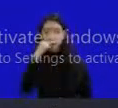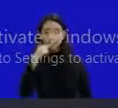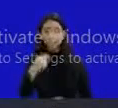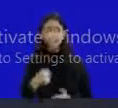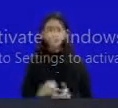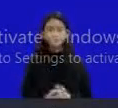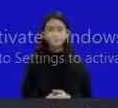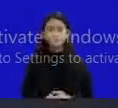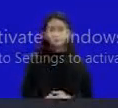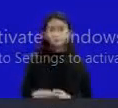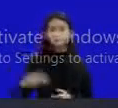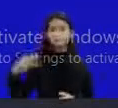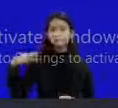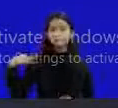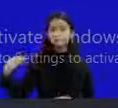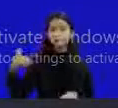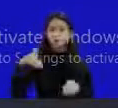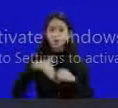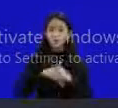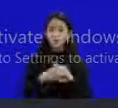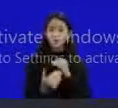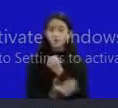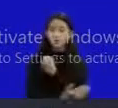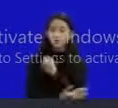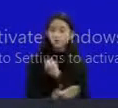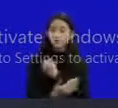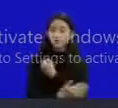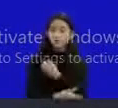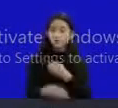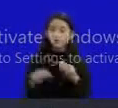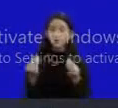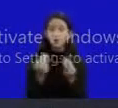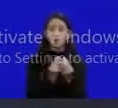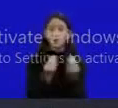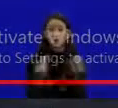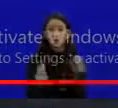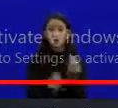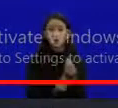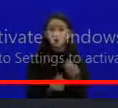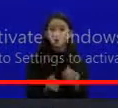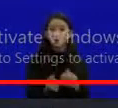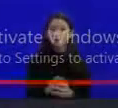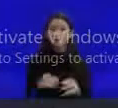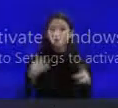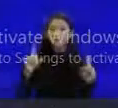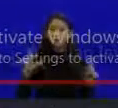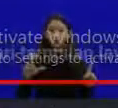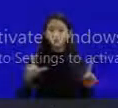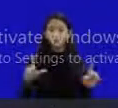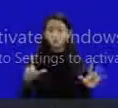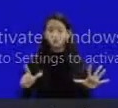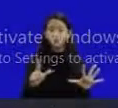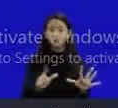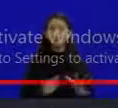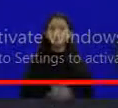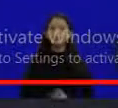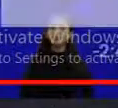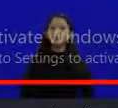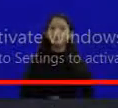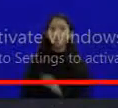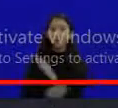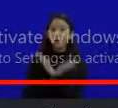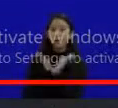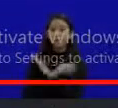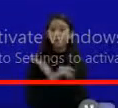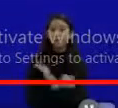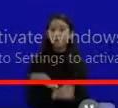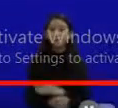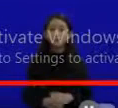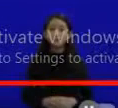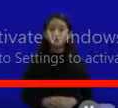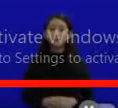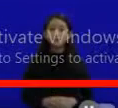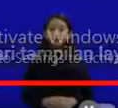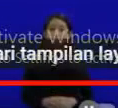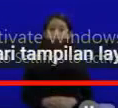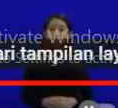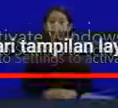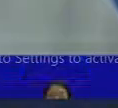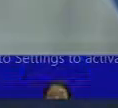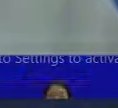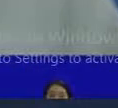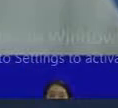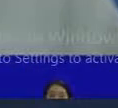Menteri Dalam Negeri selaku wakil ketua 7 komedi penanganan korban 1965 nego